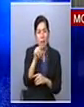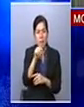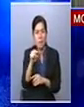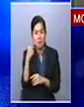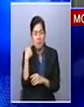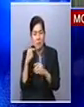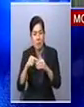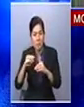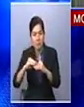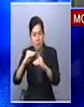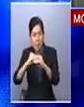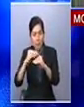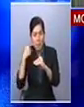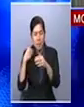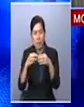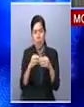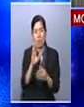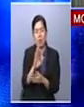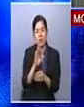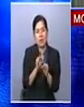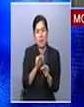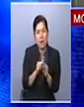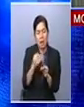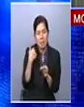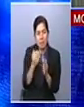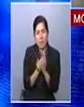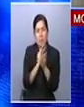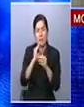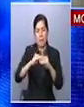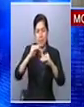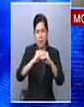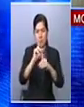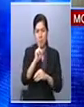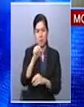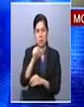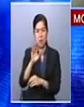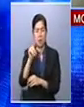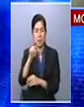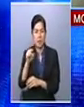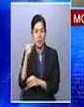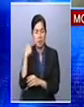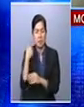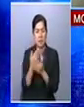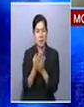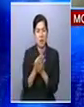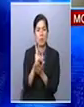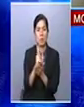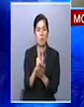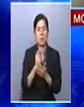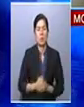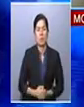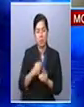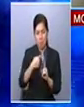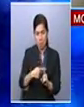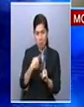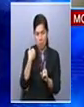อกเบี้ยเนี่ยกำไรของกลุ่มแบงค์จะเติบโตอย่างน้อย 1.5% จากการปล่อยกู้ในตลาดอินเตอร์แบงค์นะครับบวกกับผล